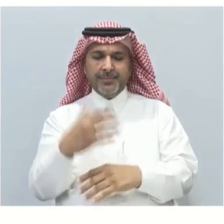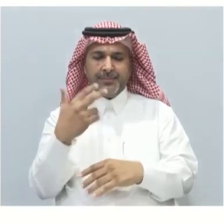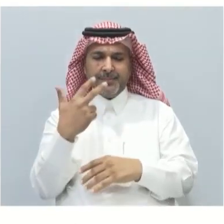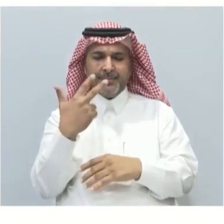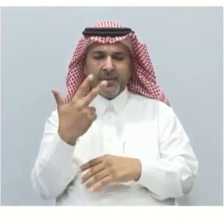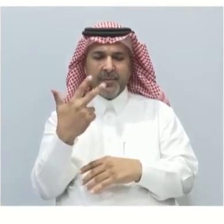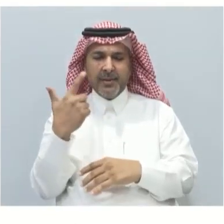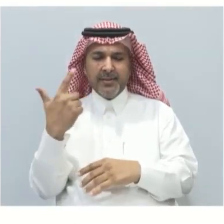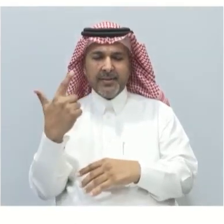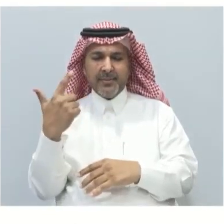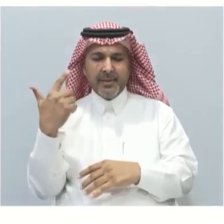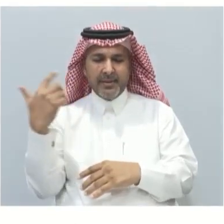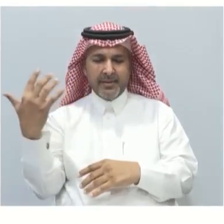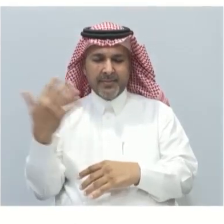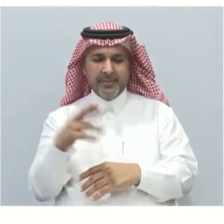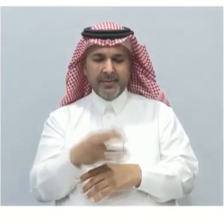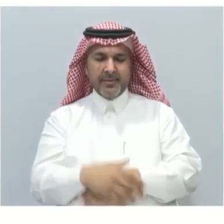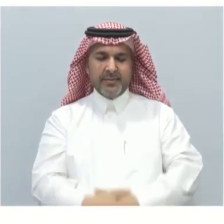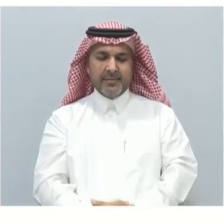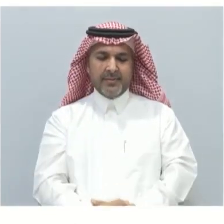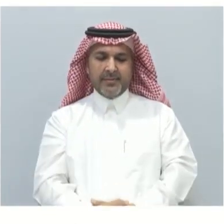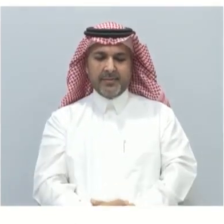875 بهذا الشكل